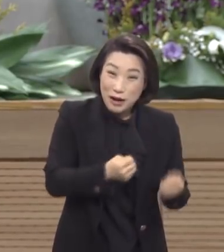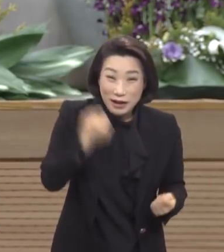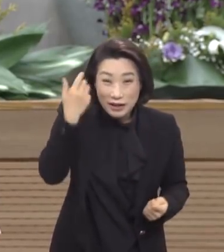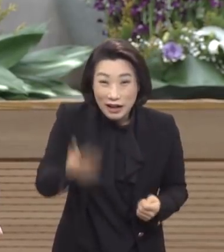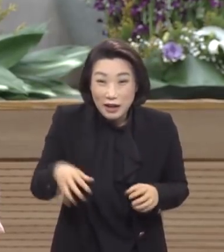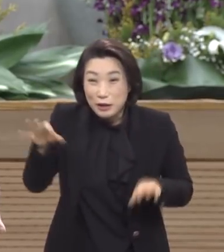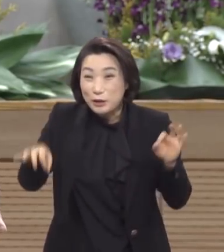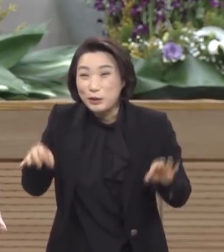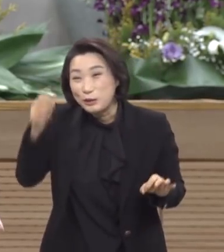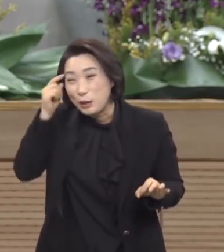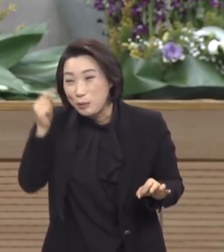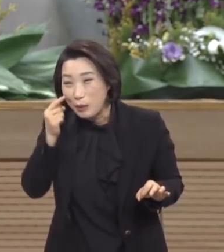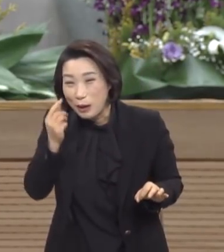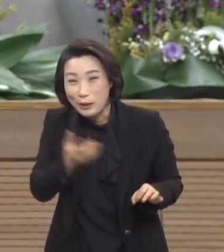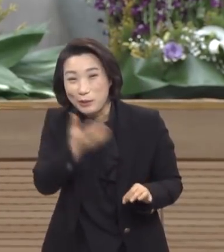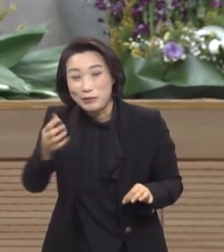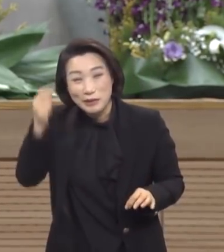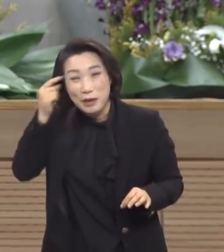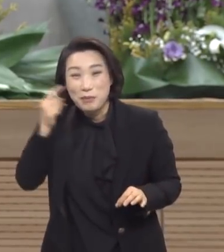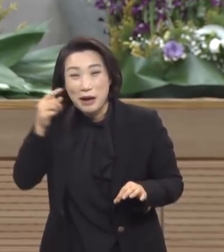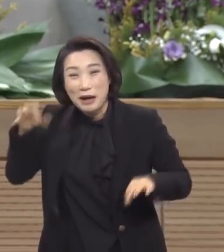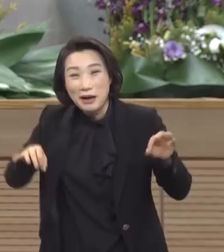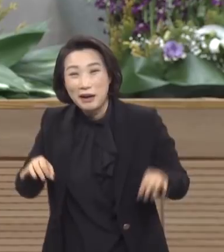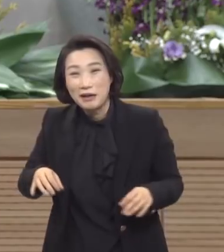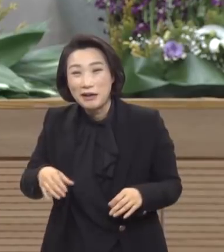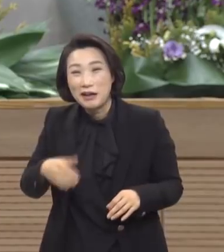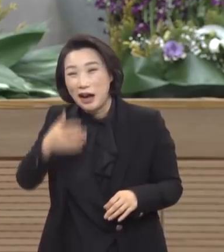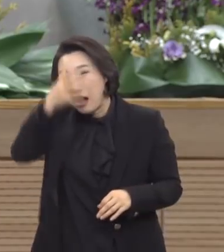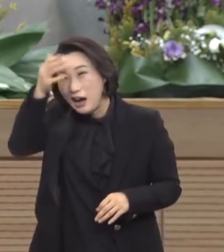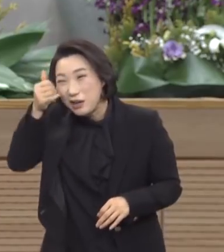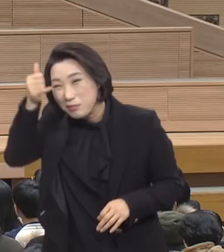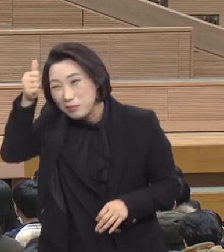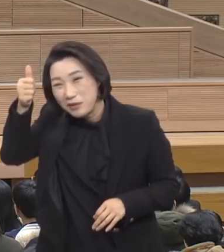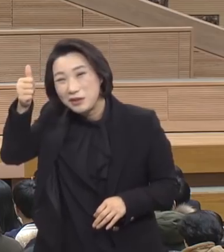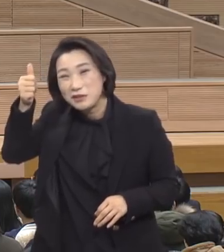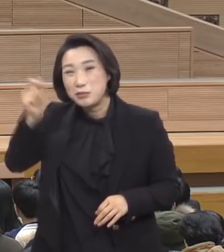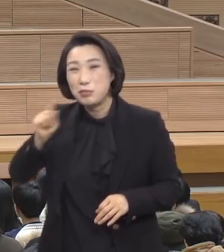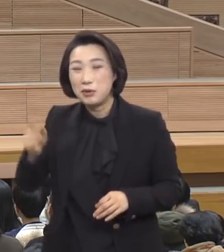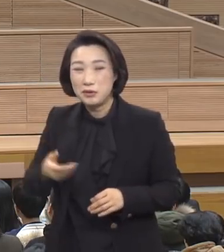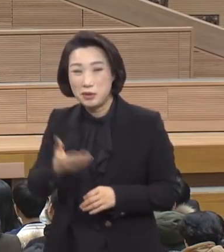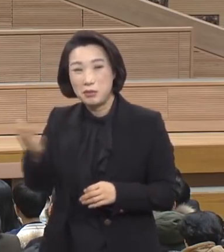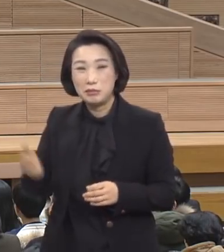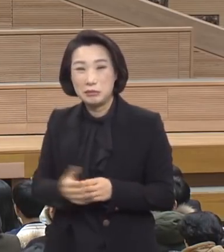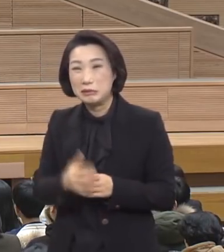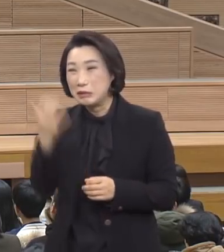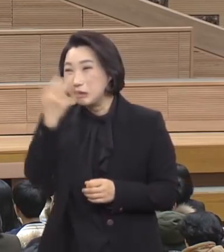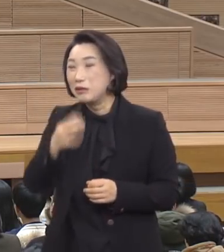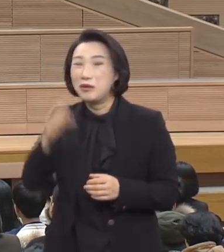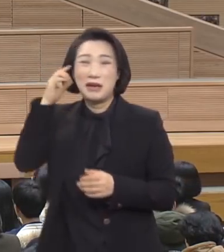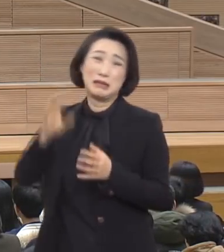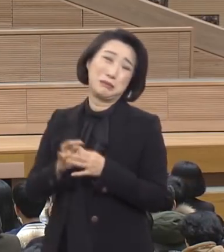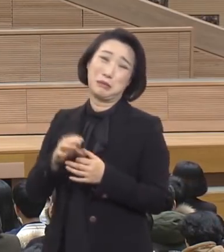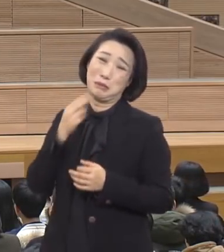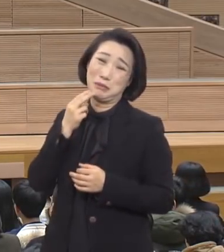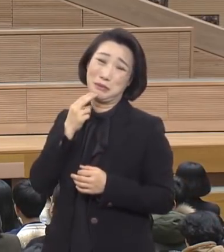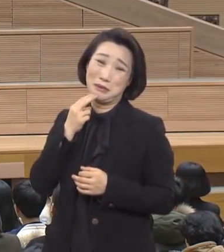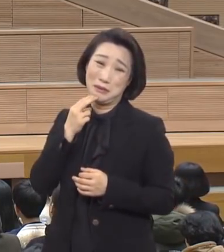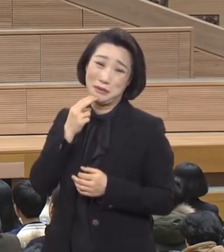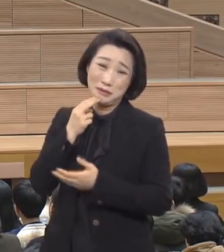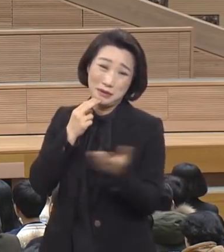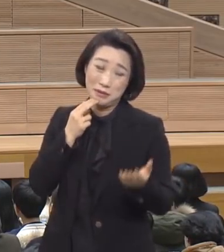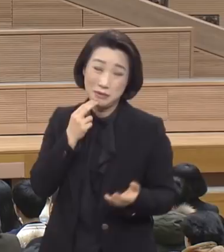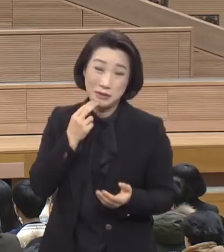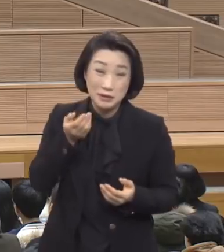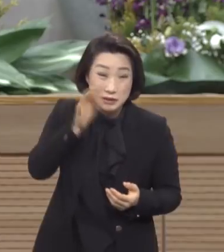한번 해봐. 생각 한번 해보라니까. 노인 할아버지들은 속에 관심도 없다니까? 그러니까!